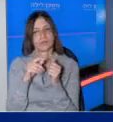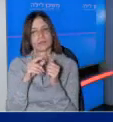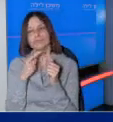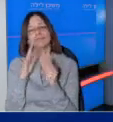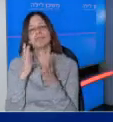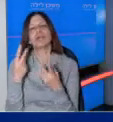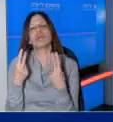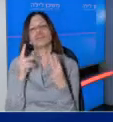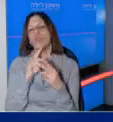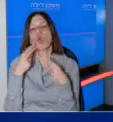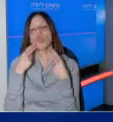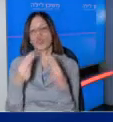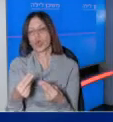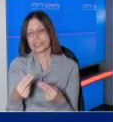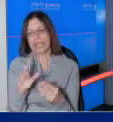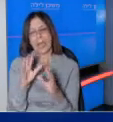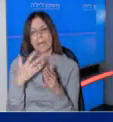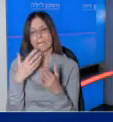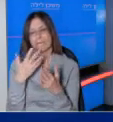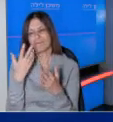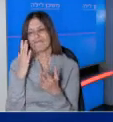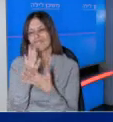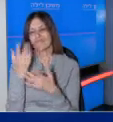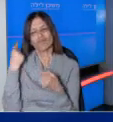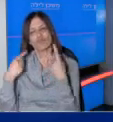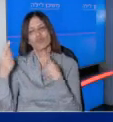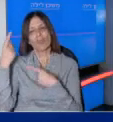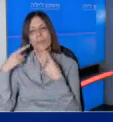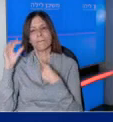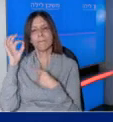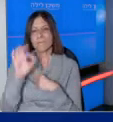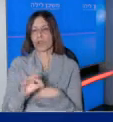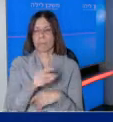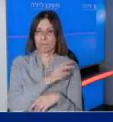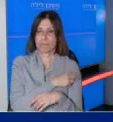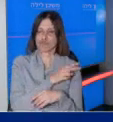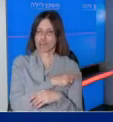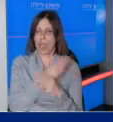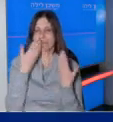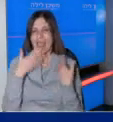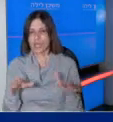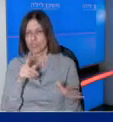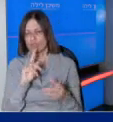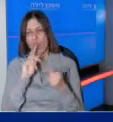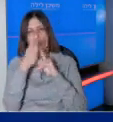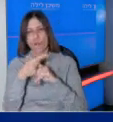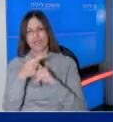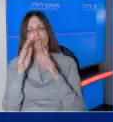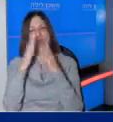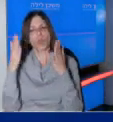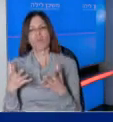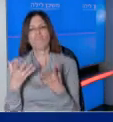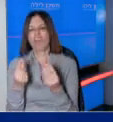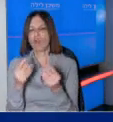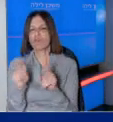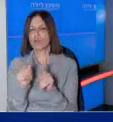מה שחשוב זה לא תוצאת הקצה. במשך שנים פוגעים במשטרה, מחלישים אותה, הופכים אותה לגוף רקוב, בדיוק כמו